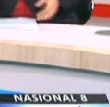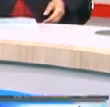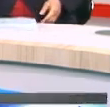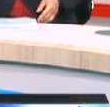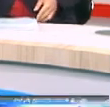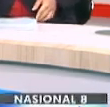solataw